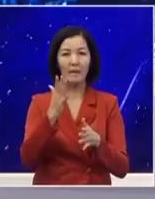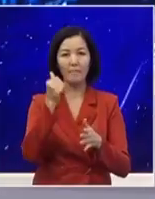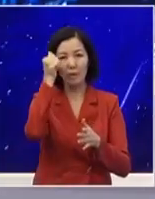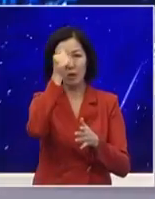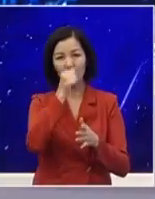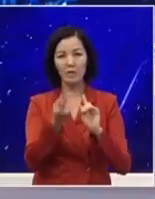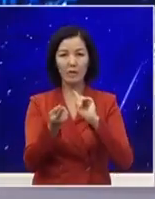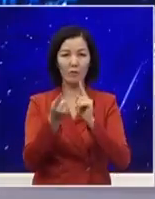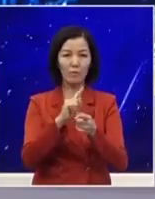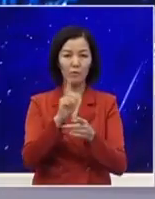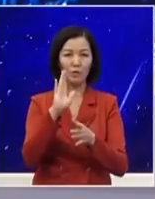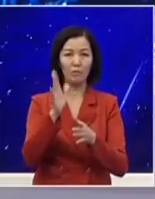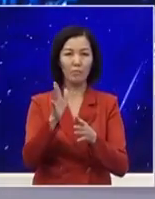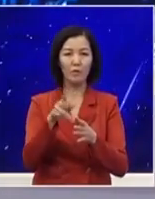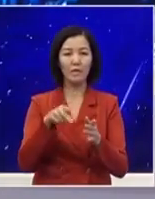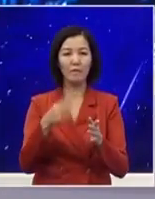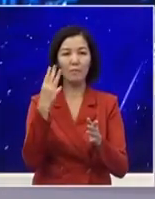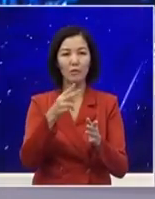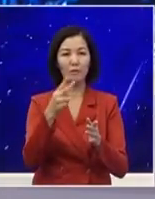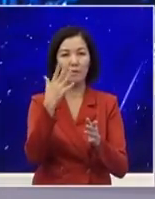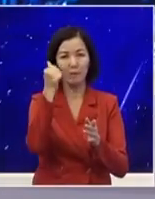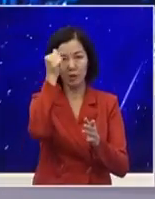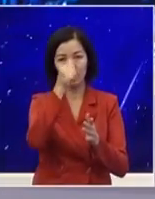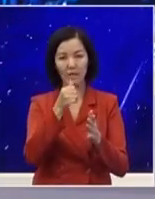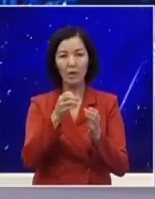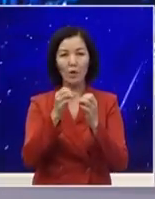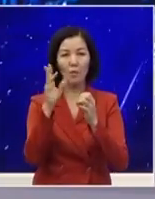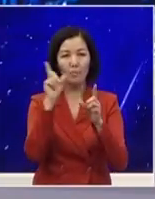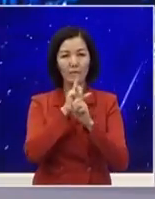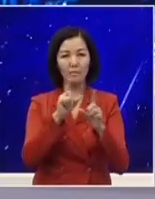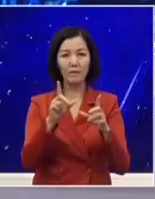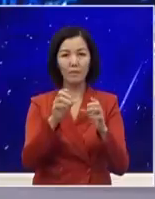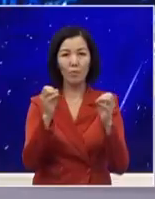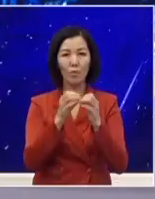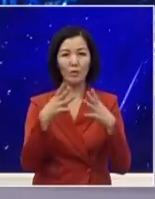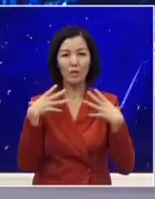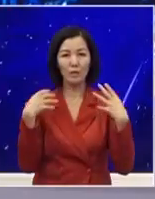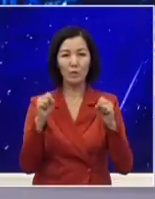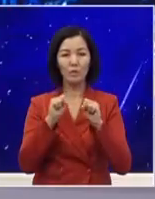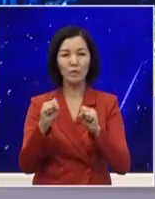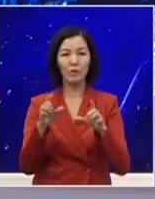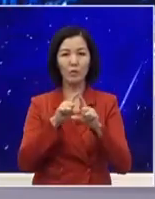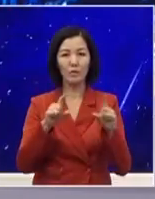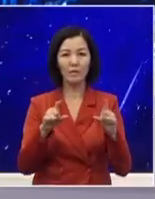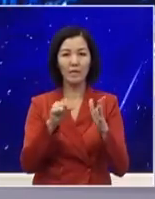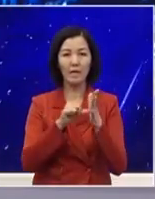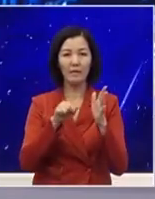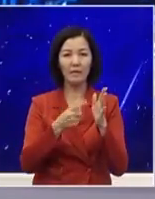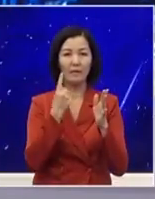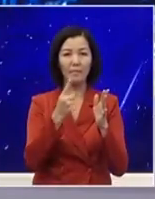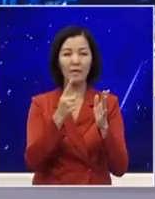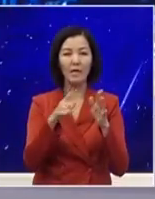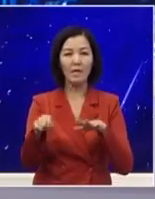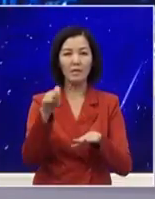кісі танымастай өзгереді. 2025 жылға дейін 15 мектеп, 10 денсаулық сақтау нысаны, 6,1 шаршы метр тұрғын үй